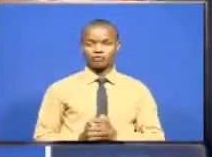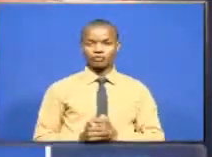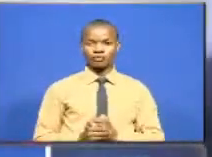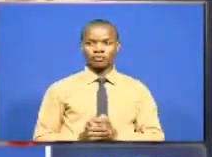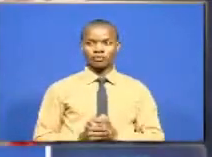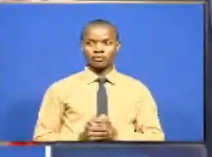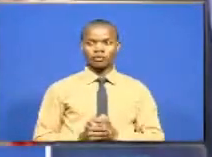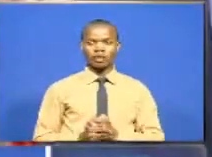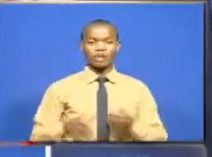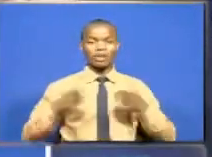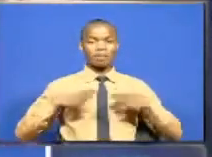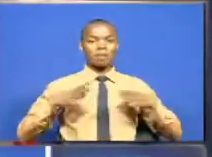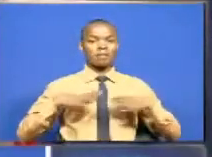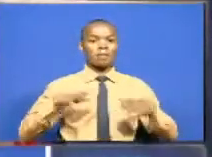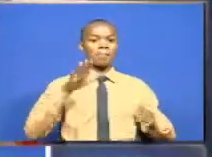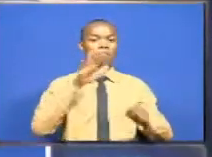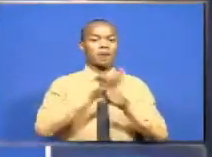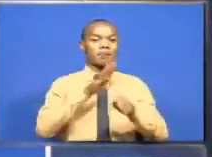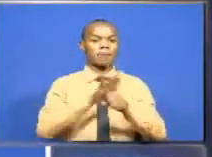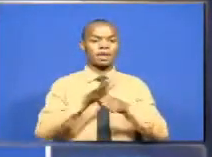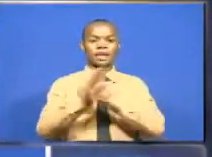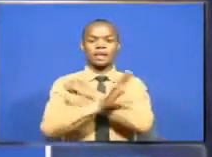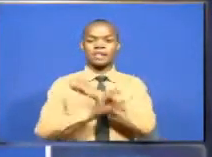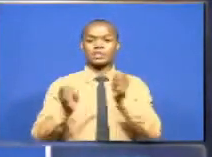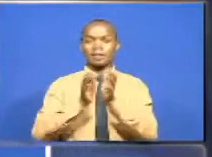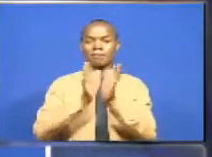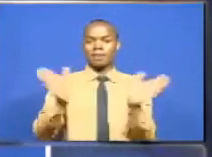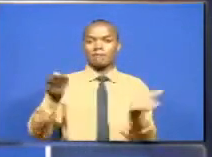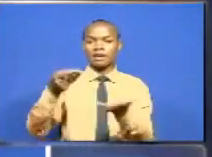ambayo watu wengi wanahujumu mali ya umma.